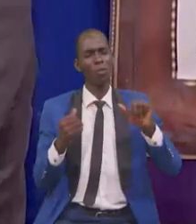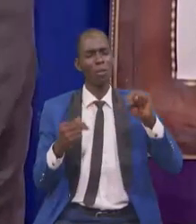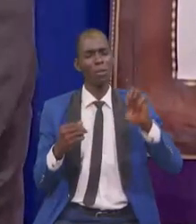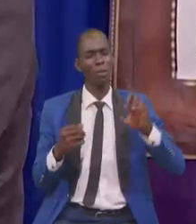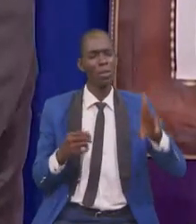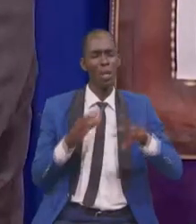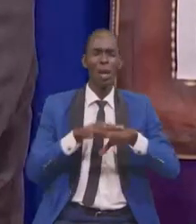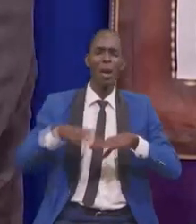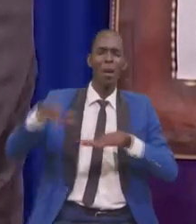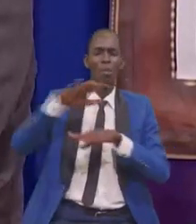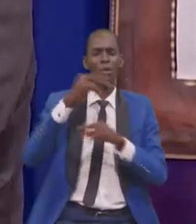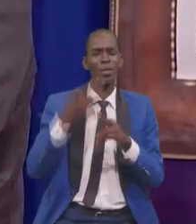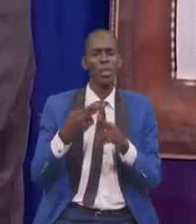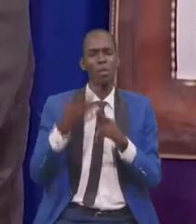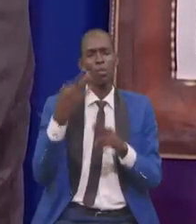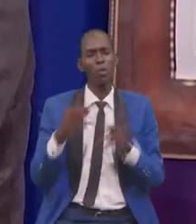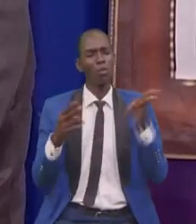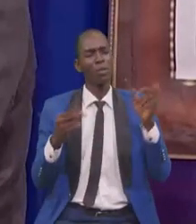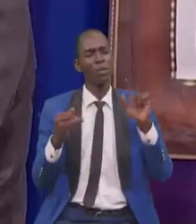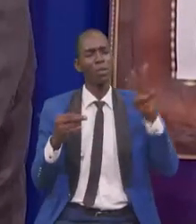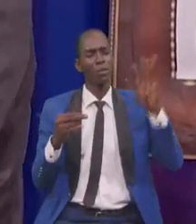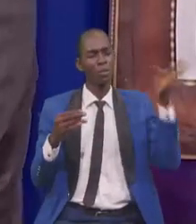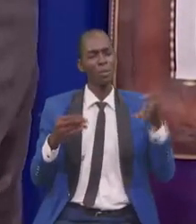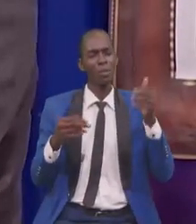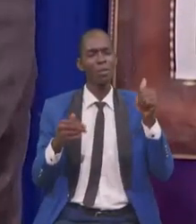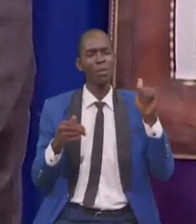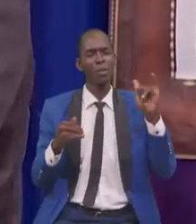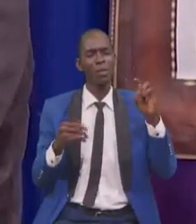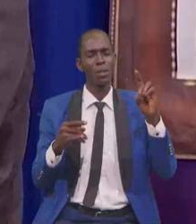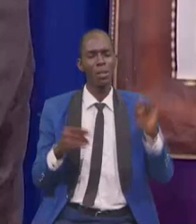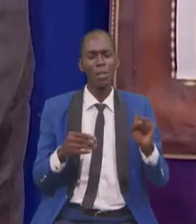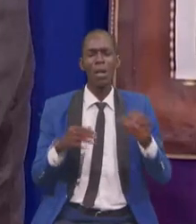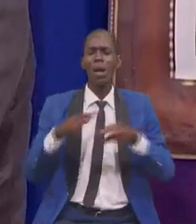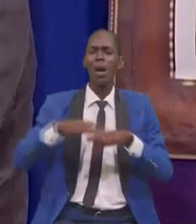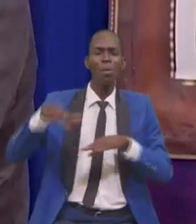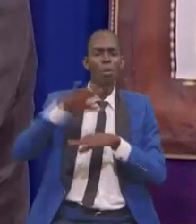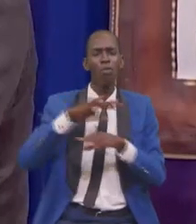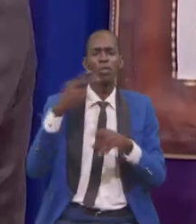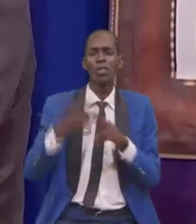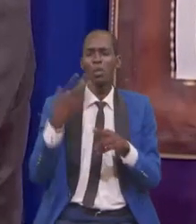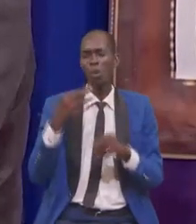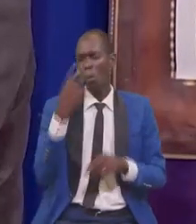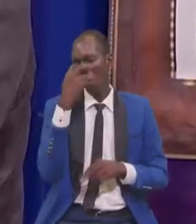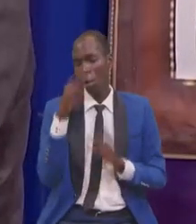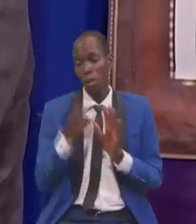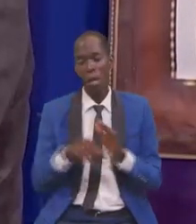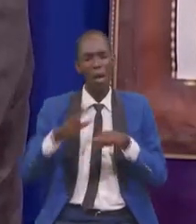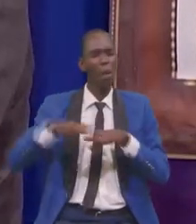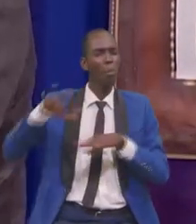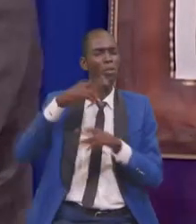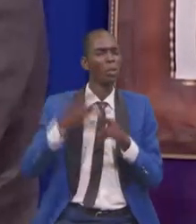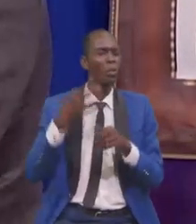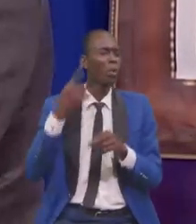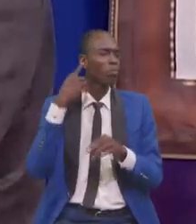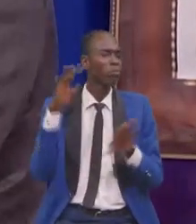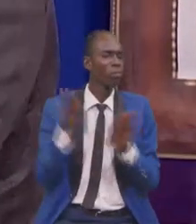cancer, au-dessus du nom du VIH, SIDA, au-dessus du nom de cécité, au-dessus